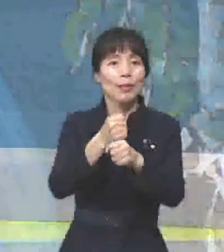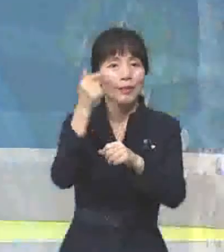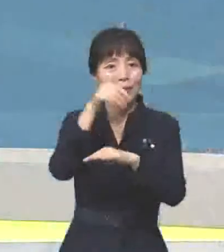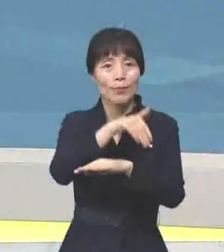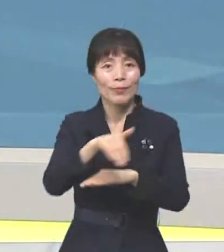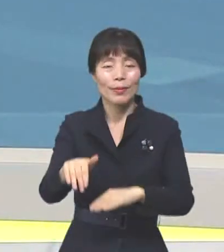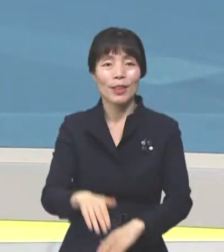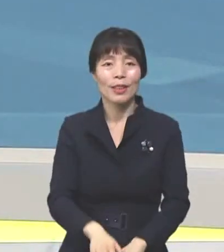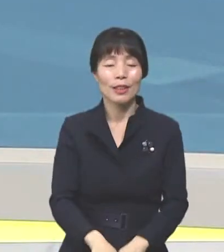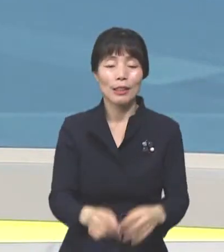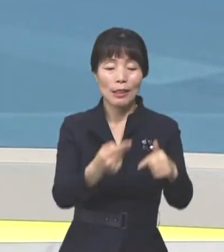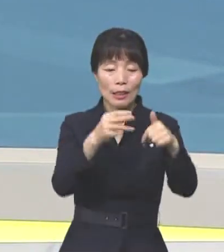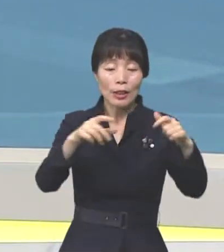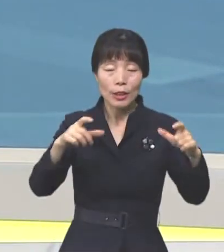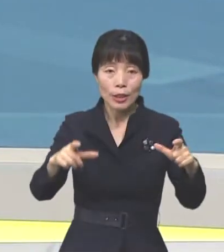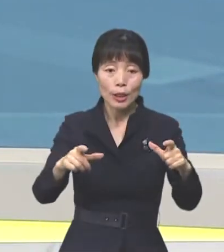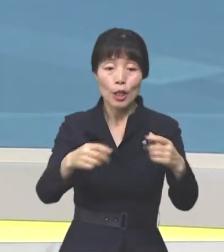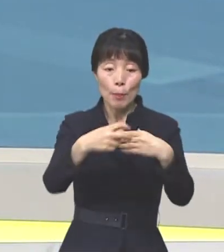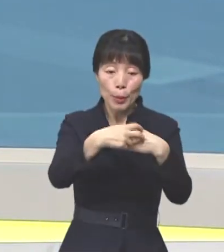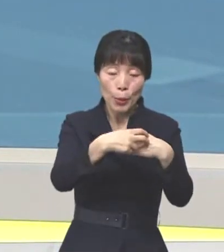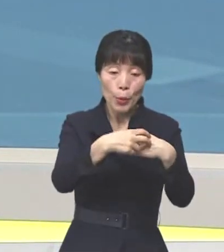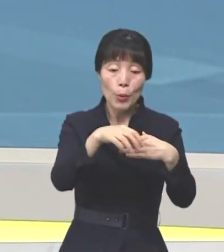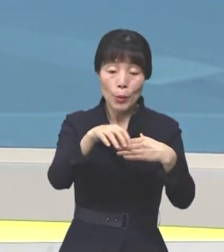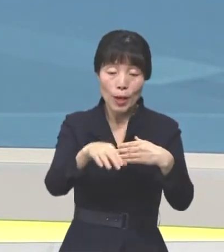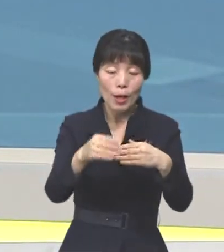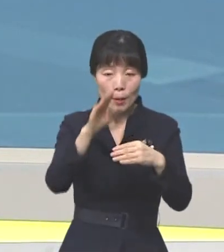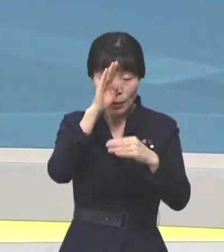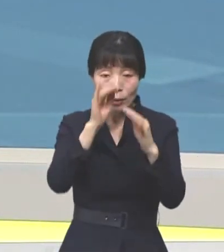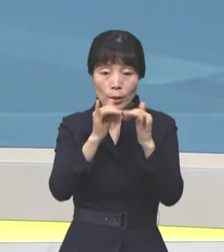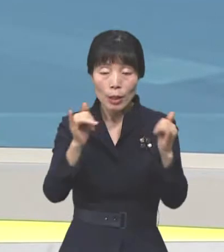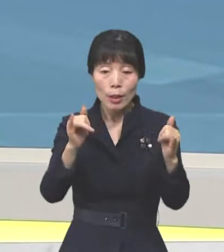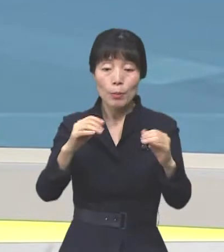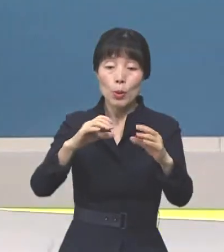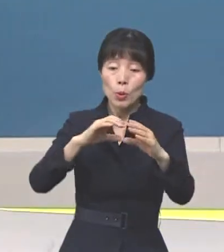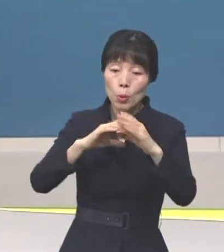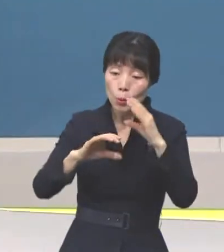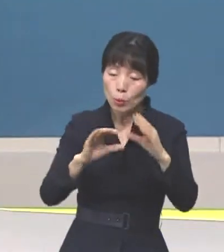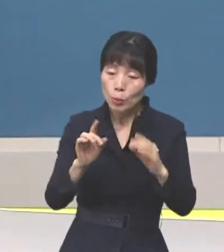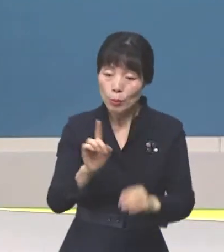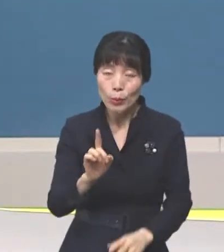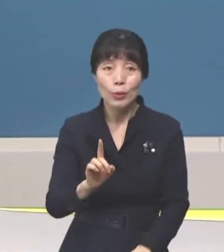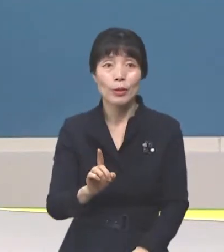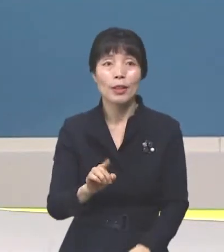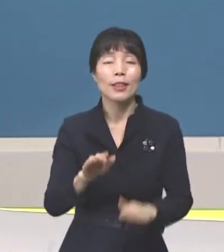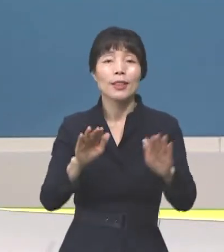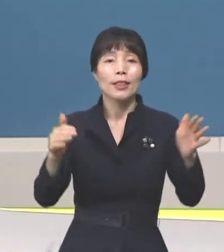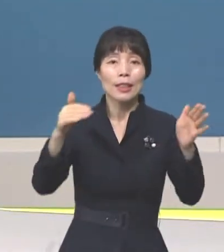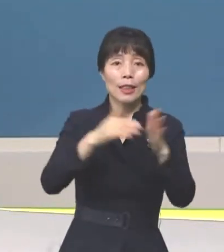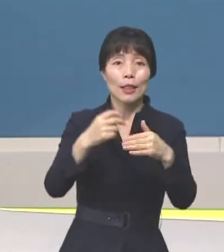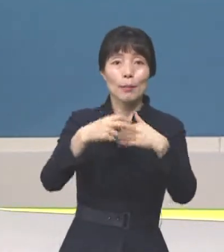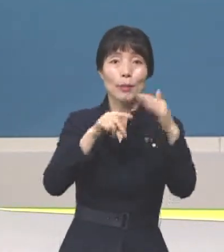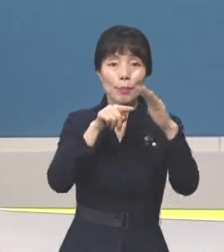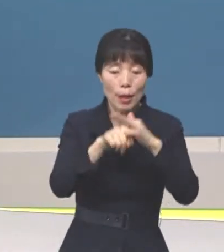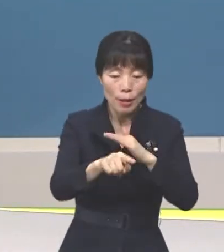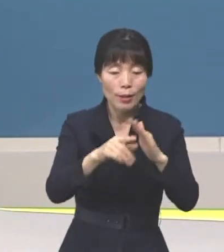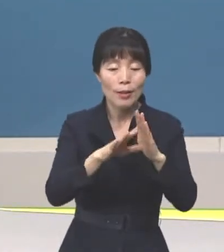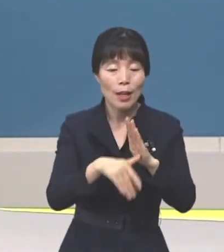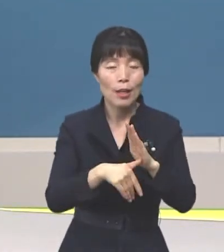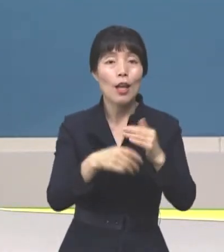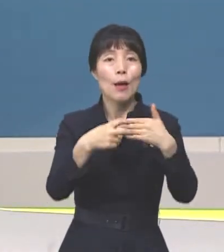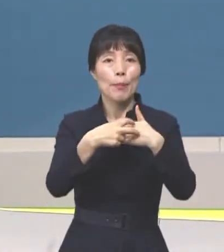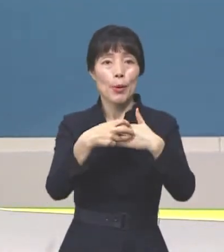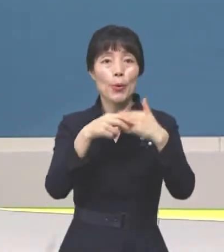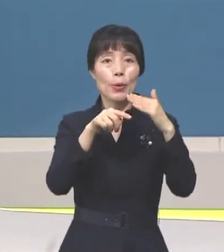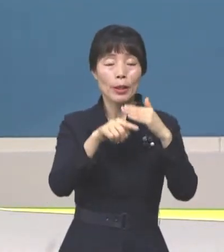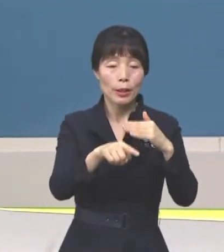인천 지역 병원 간 환자의 진료 정보를 공유하게 된다면서요? 네네, 맞습니다. 그동안 병원을 방문하실 때 병원